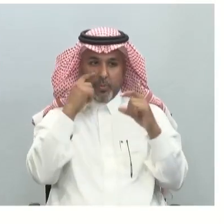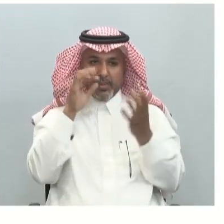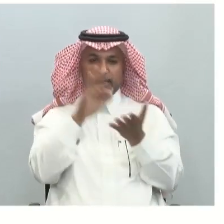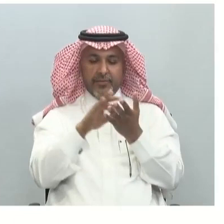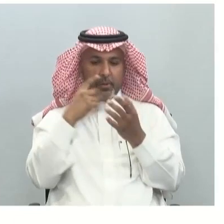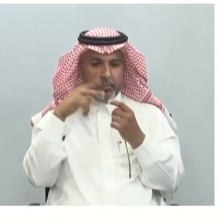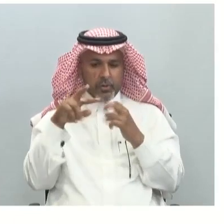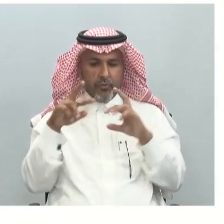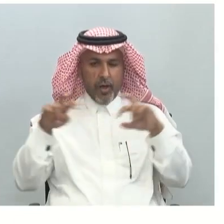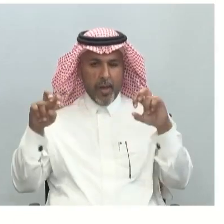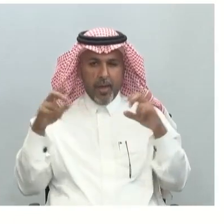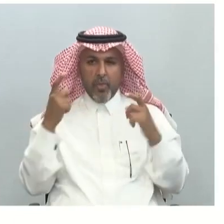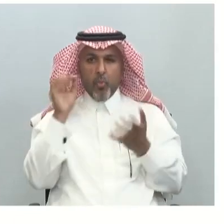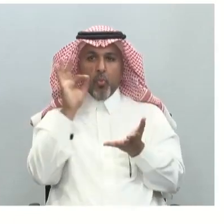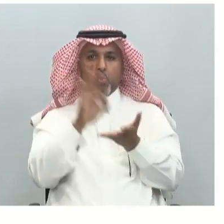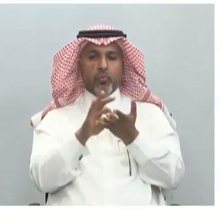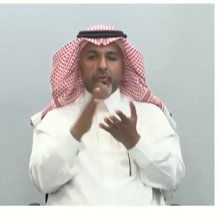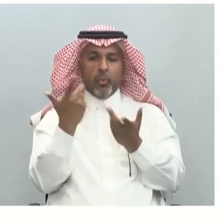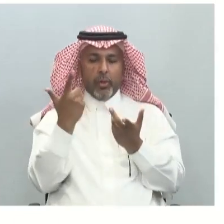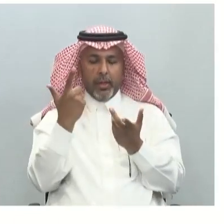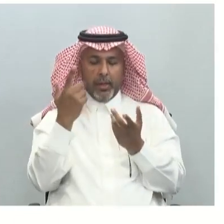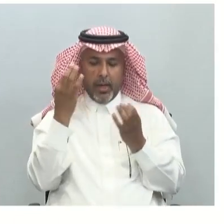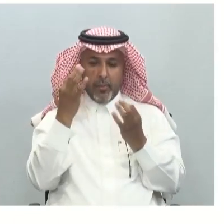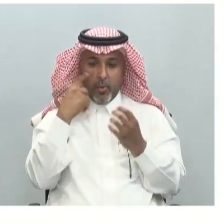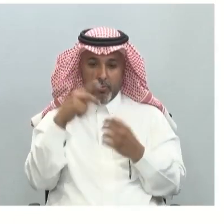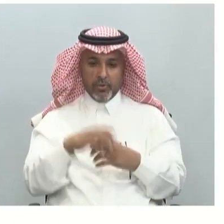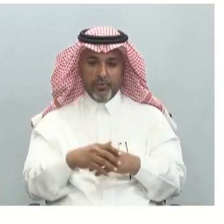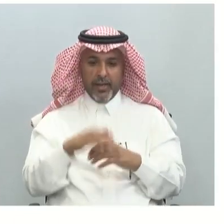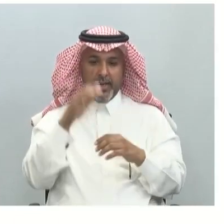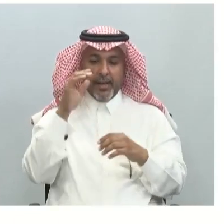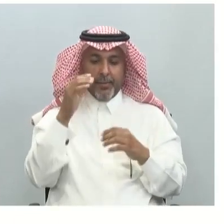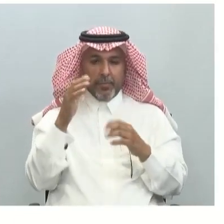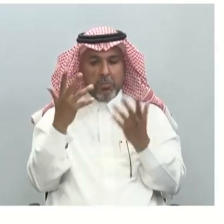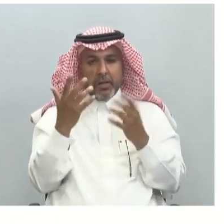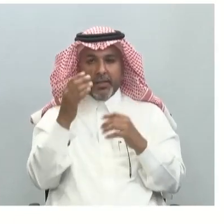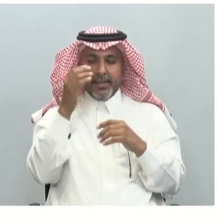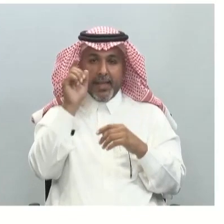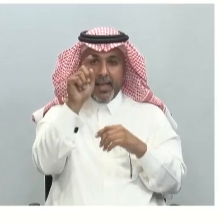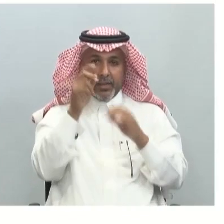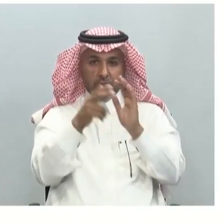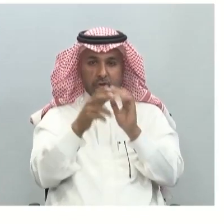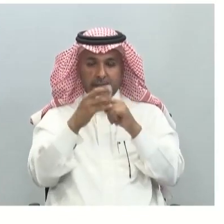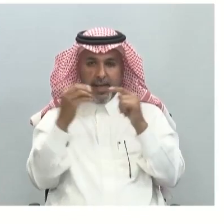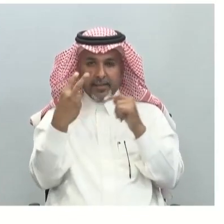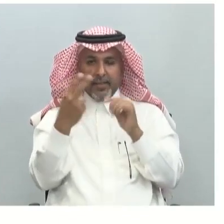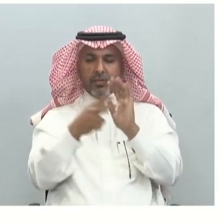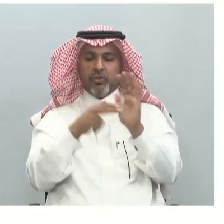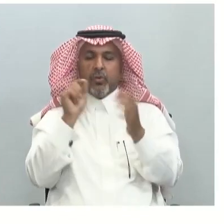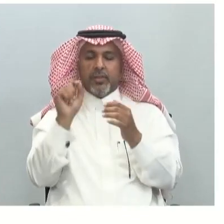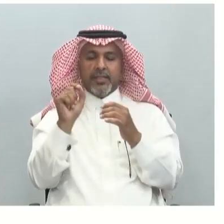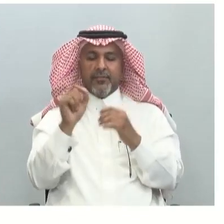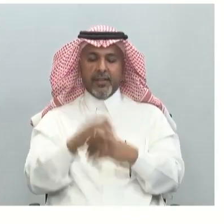لذلك فبنقول اما اكس ناقص اثنين تساوي صفر هذا ماذا يقتضيه